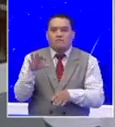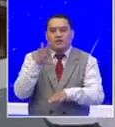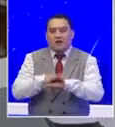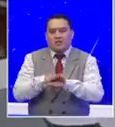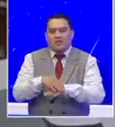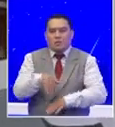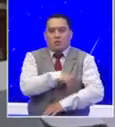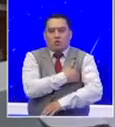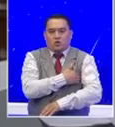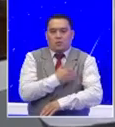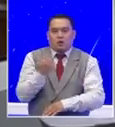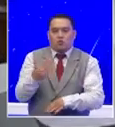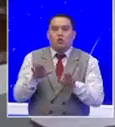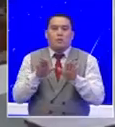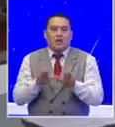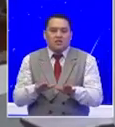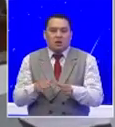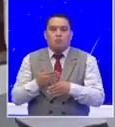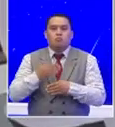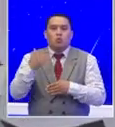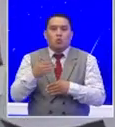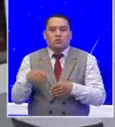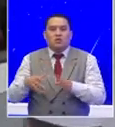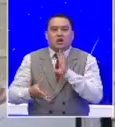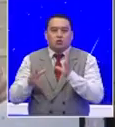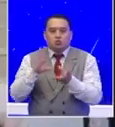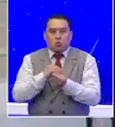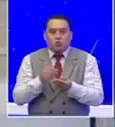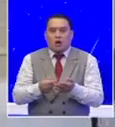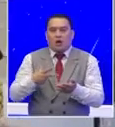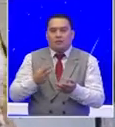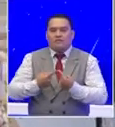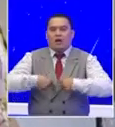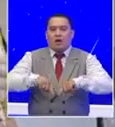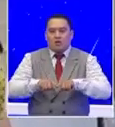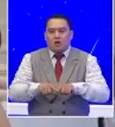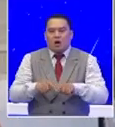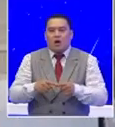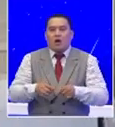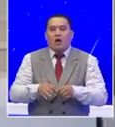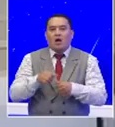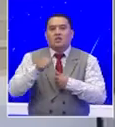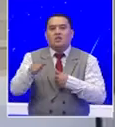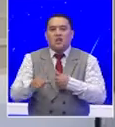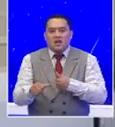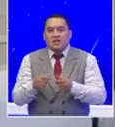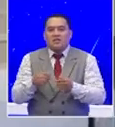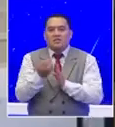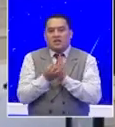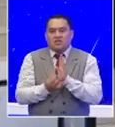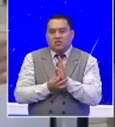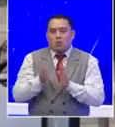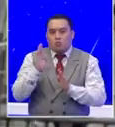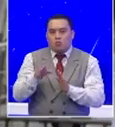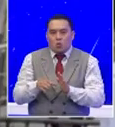выявили высокую температуру на месте. После результатов анализов для них будет организовано отдельное тестирование. Это будет